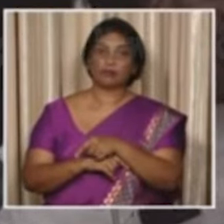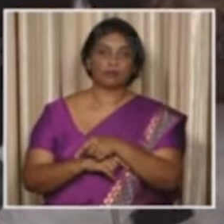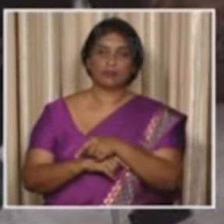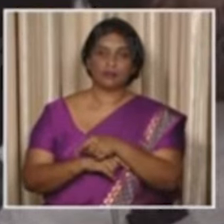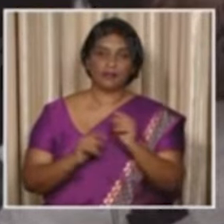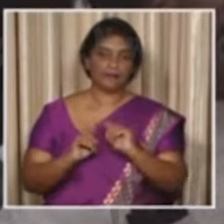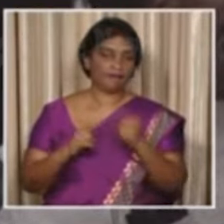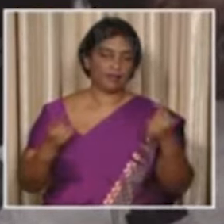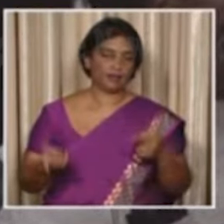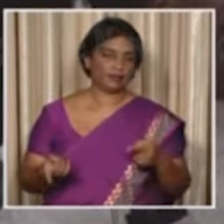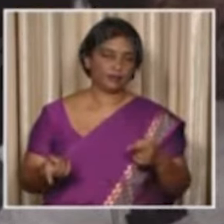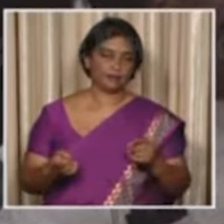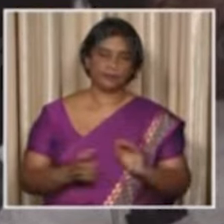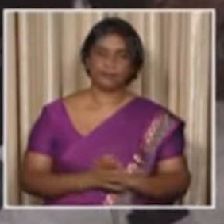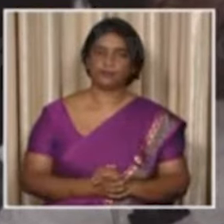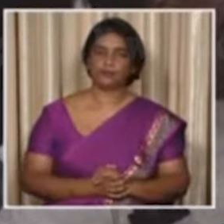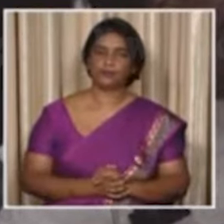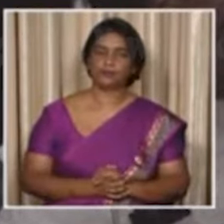නෙමෙයි.